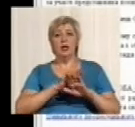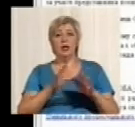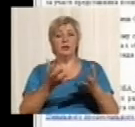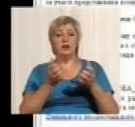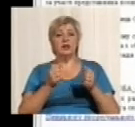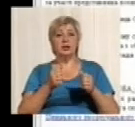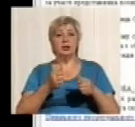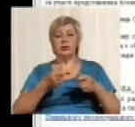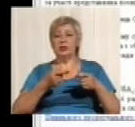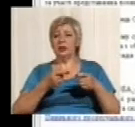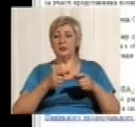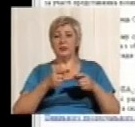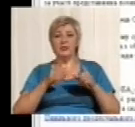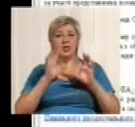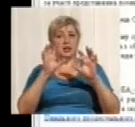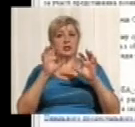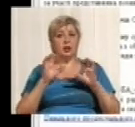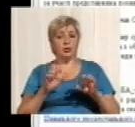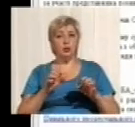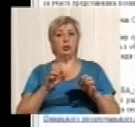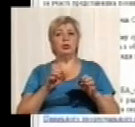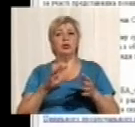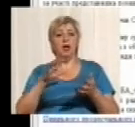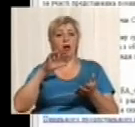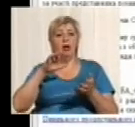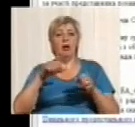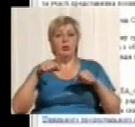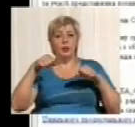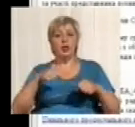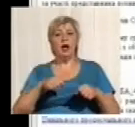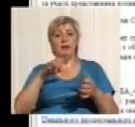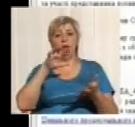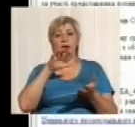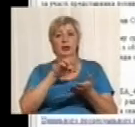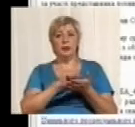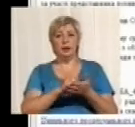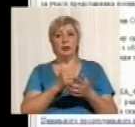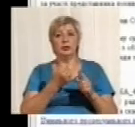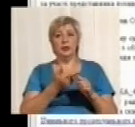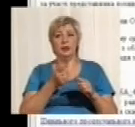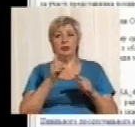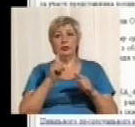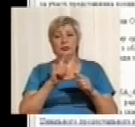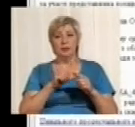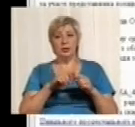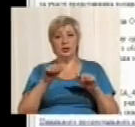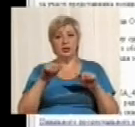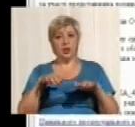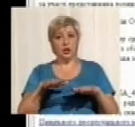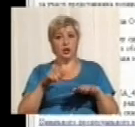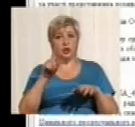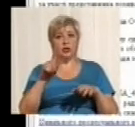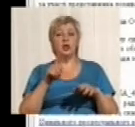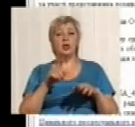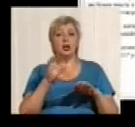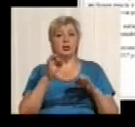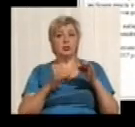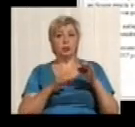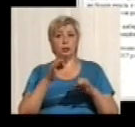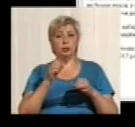земельної ділянки, саме оренди, про яку ми щойно говорили. Ось це рішення, це титульний документ. І